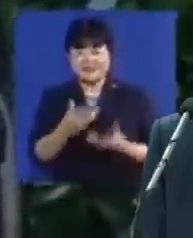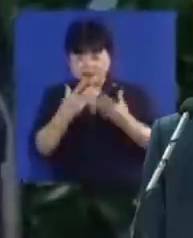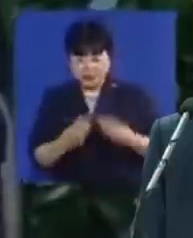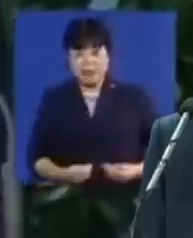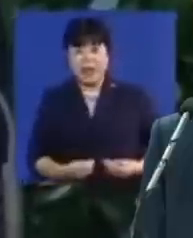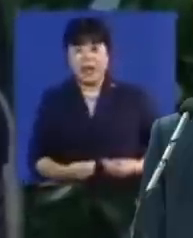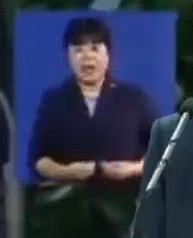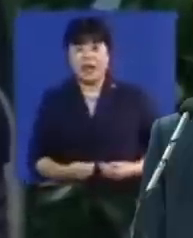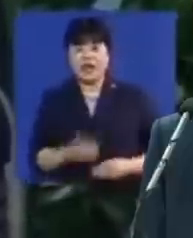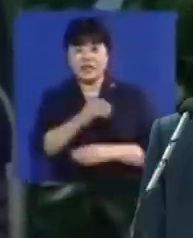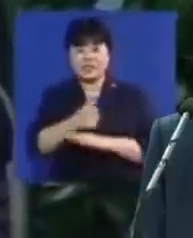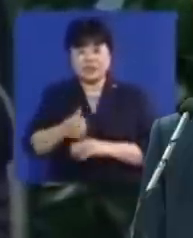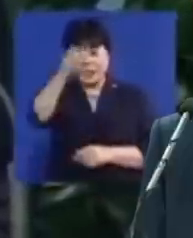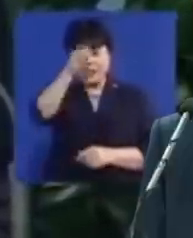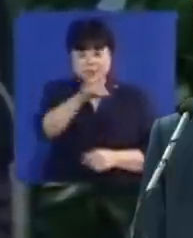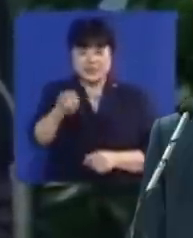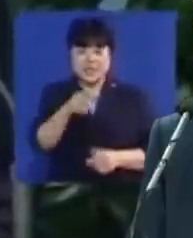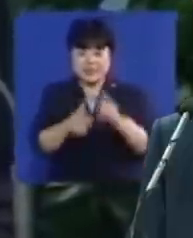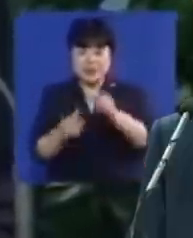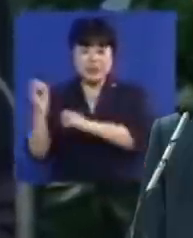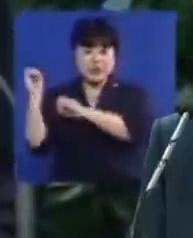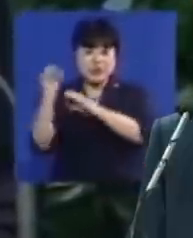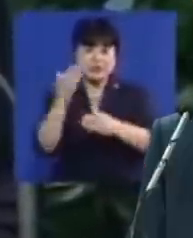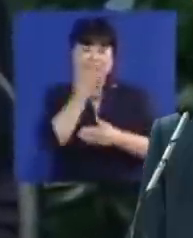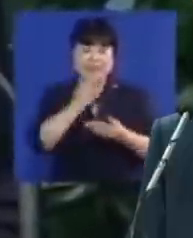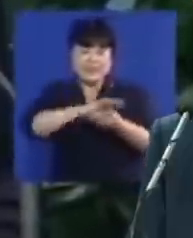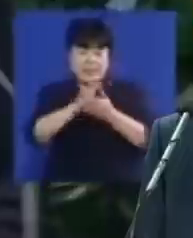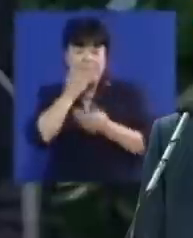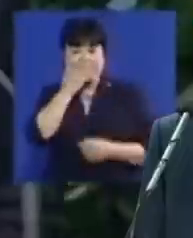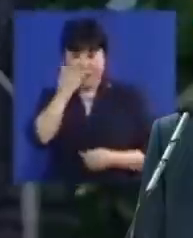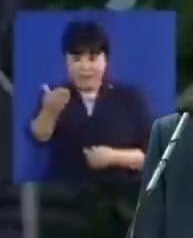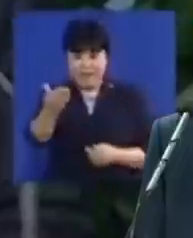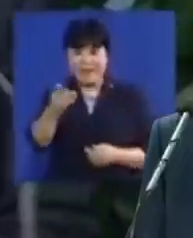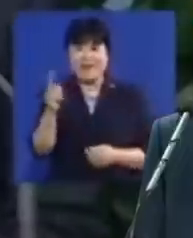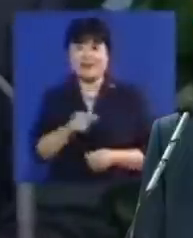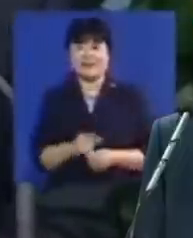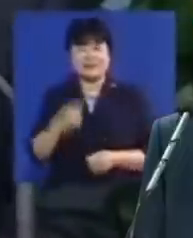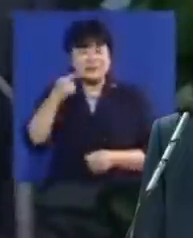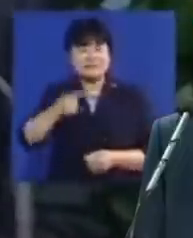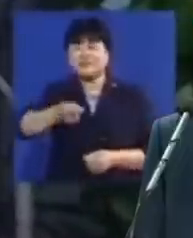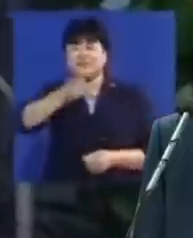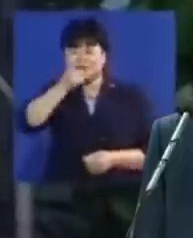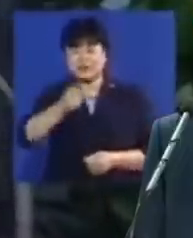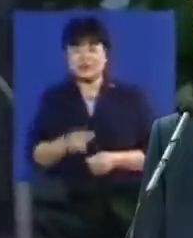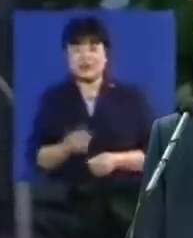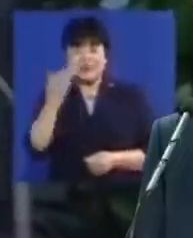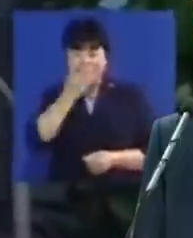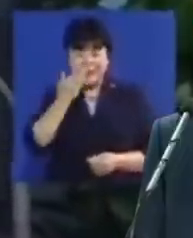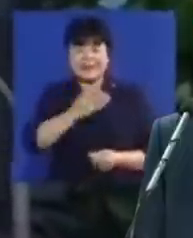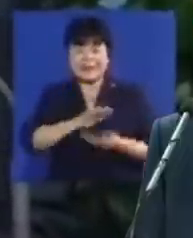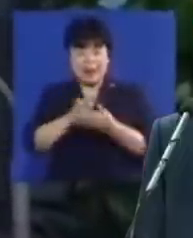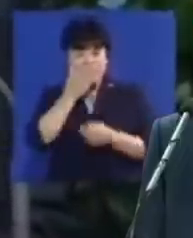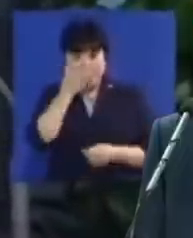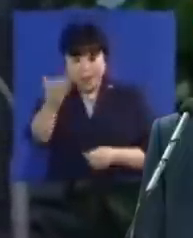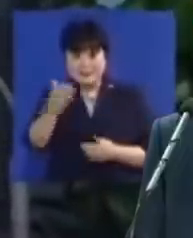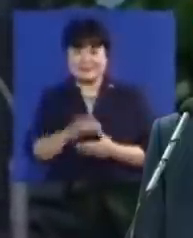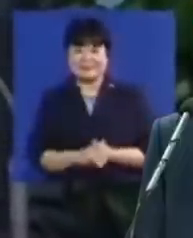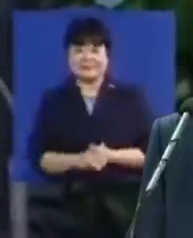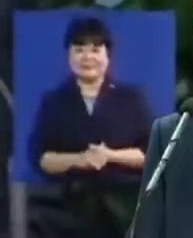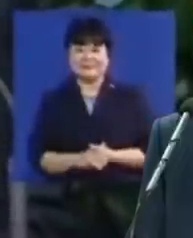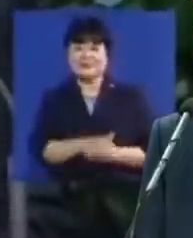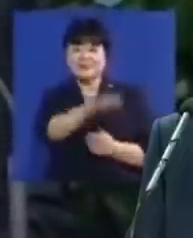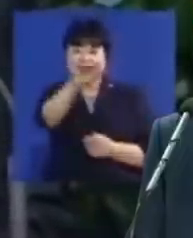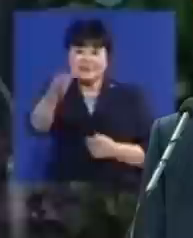절망도 그리스도의 십자가의 나무를 던지면 달아지는 것입니다. 어떠한 선물도 달아지는 것입니다.